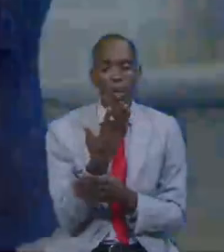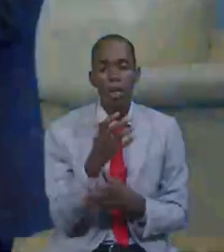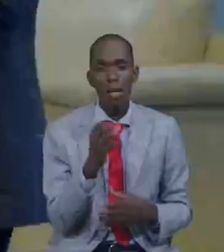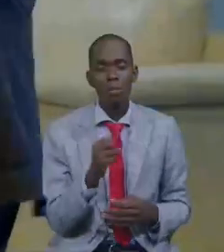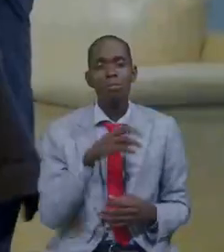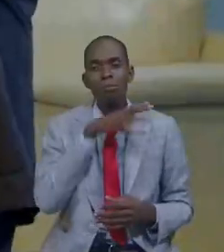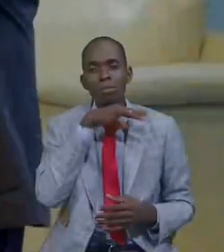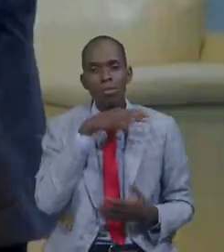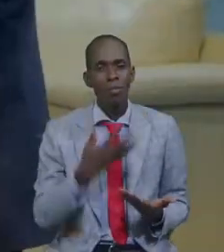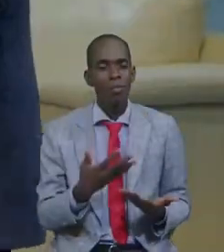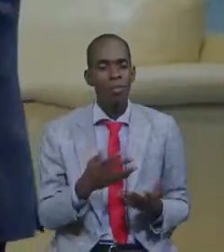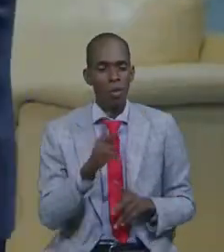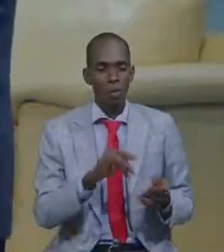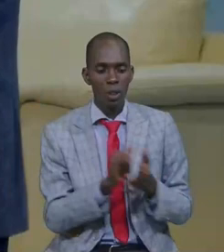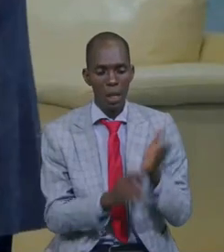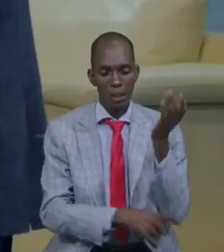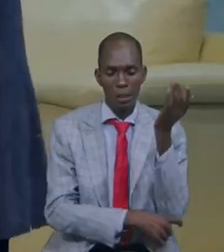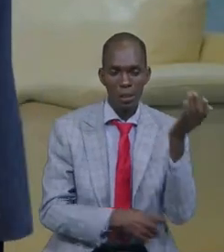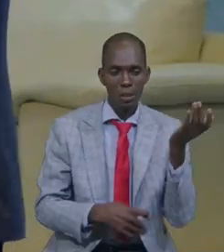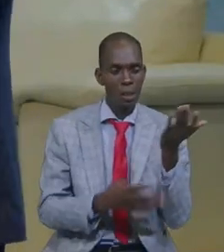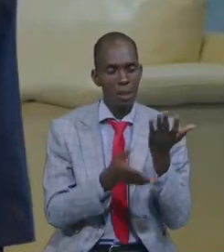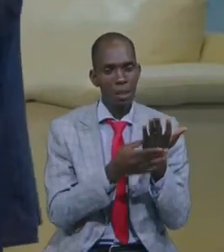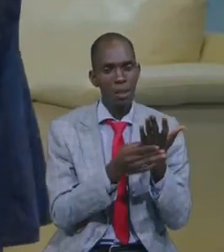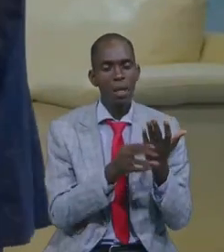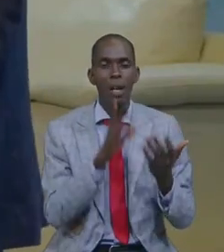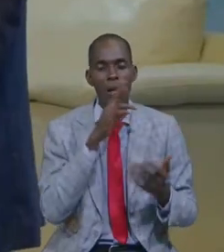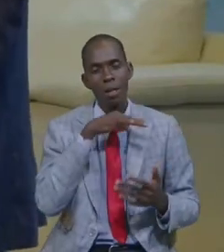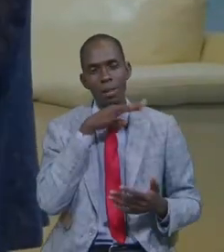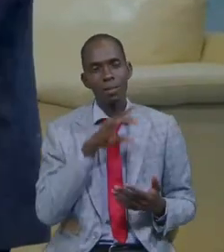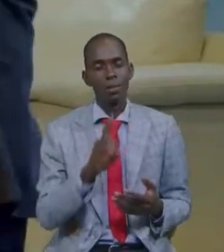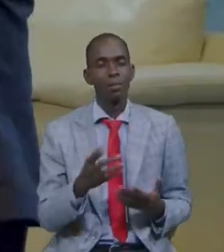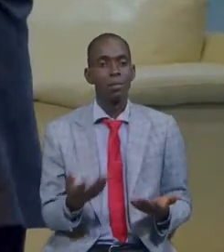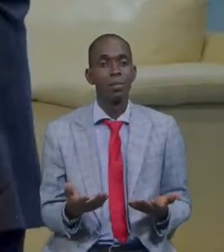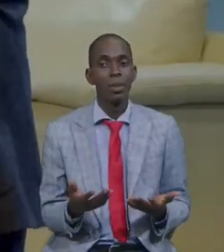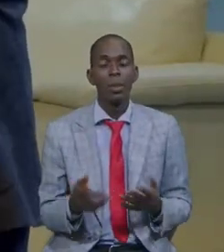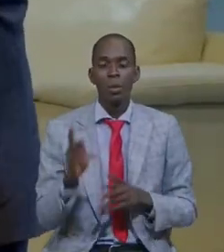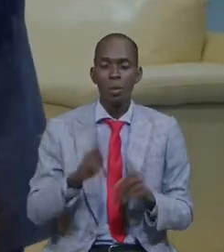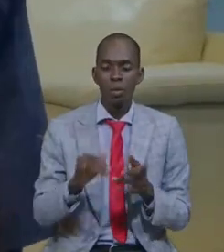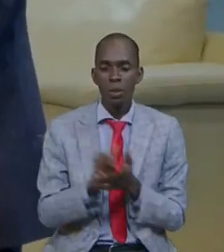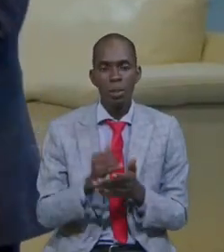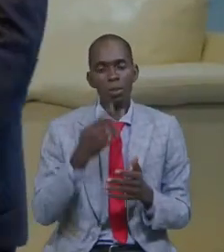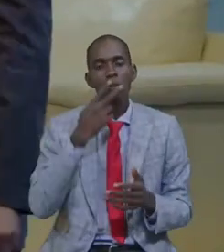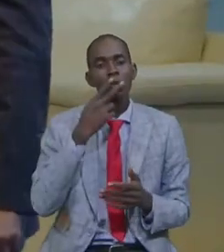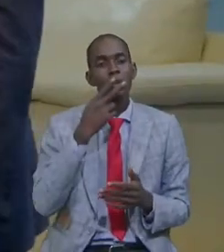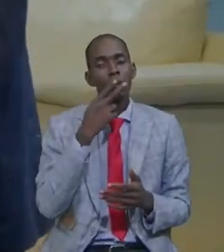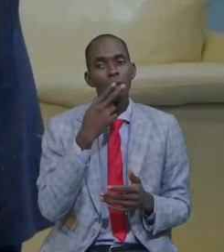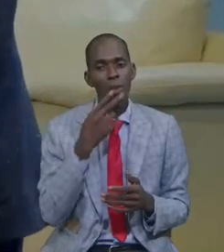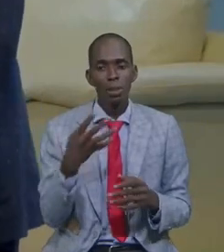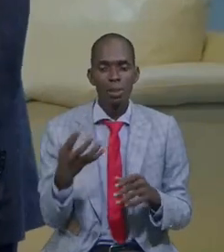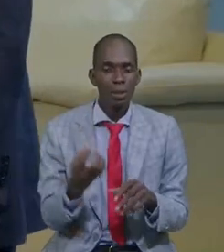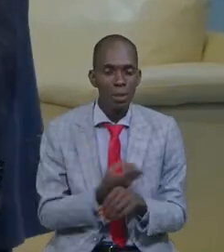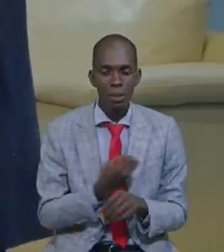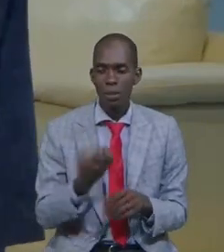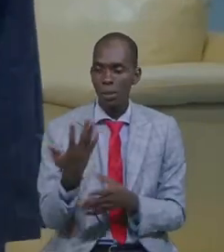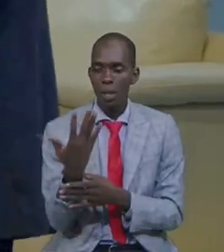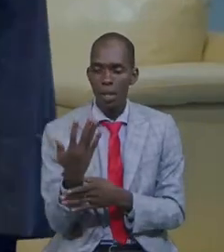Ceux qui volent, leurs mains sont souillées. Ceux qui fument, ils prennent avec la main et mettent ça